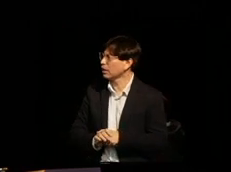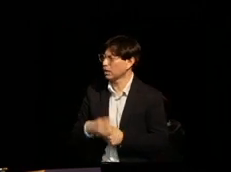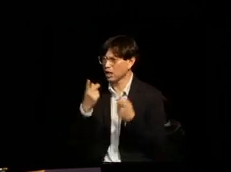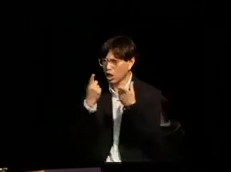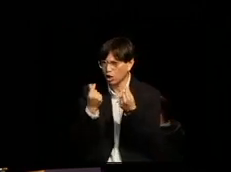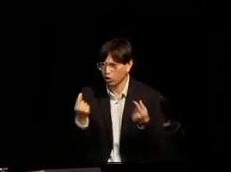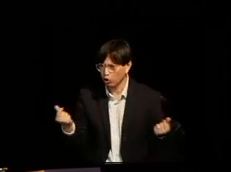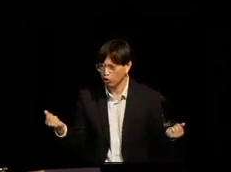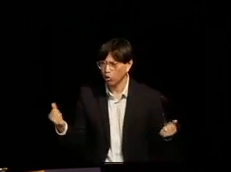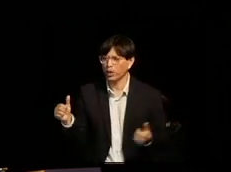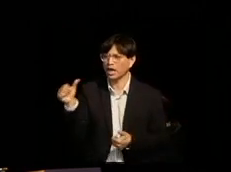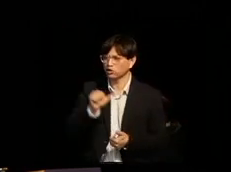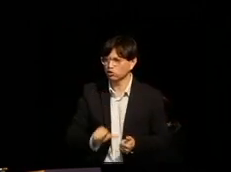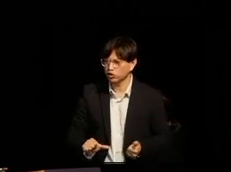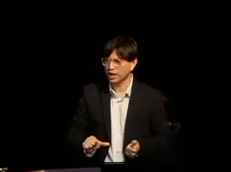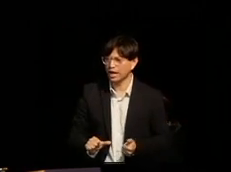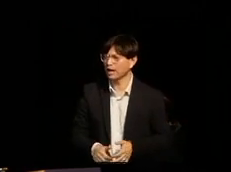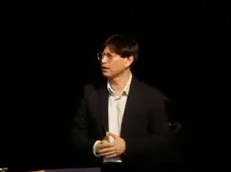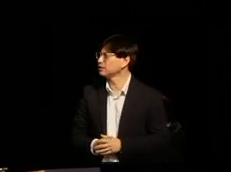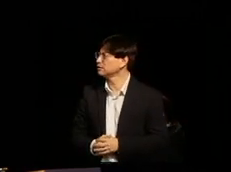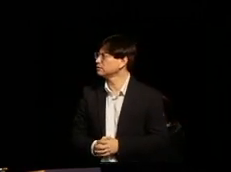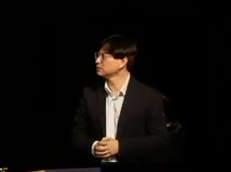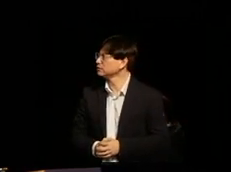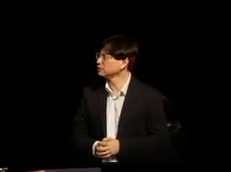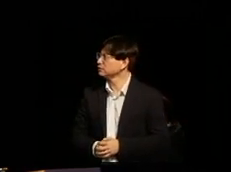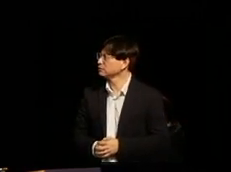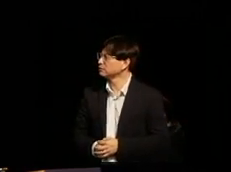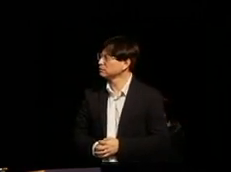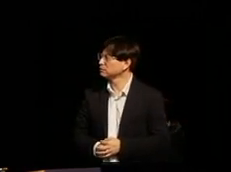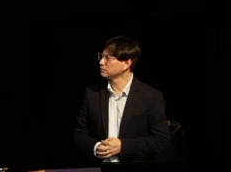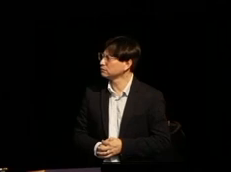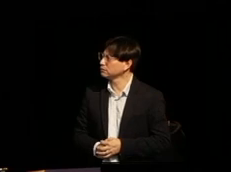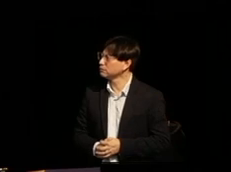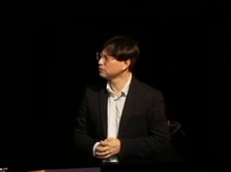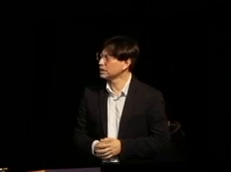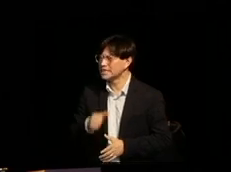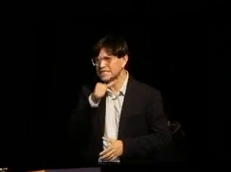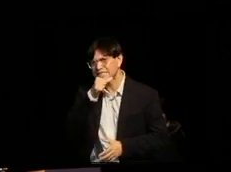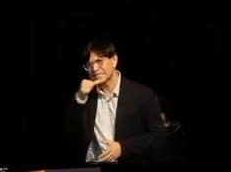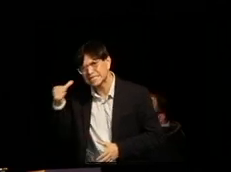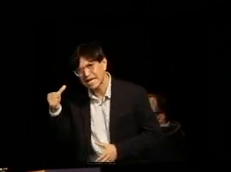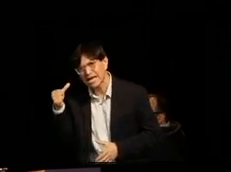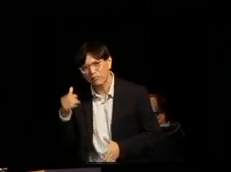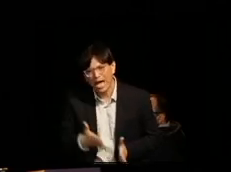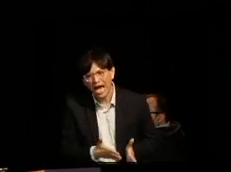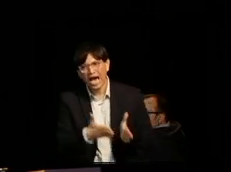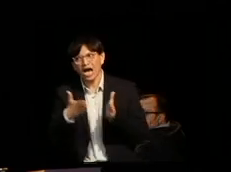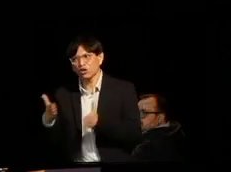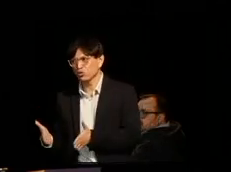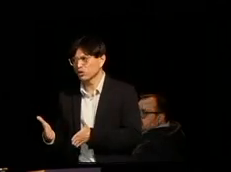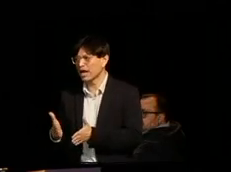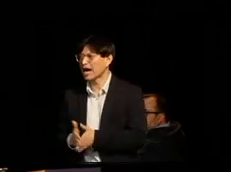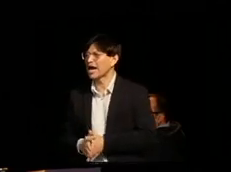economica e sociale a volte si è avuto un atteggiamento per cui Beh bisogna assistere bisogna risolvere il problema